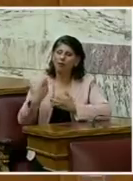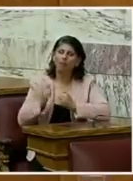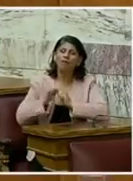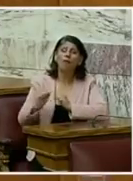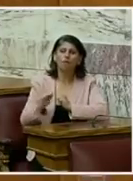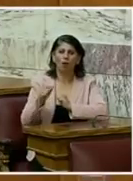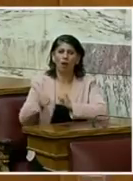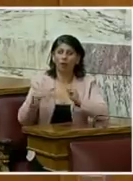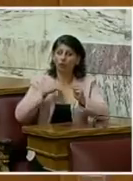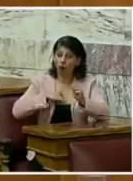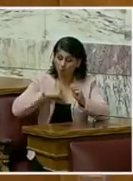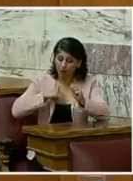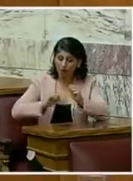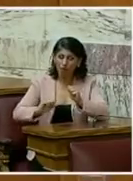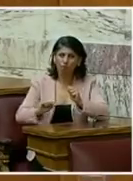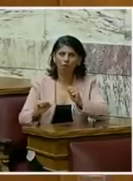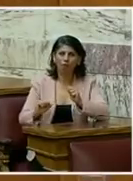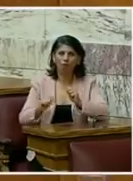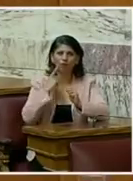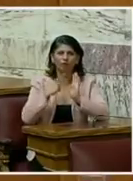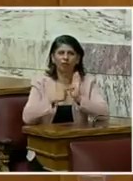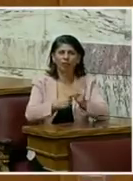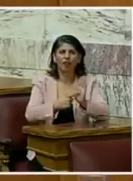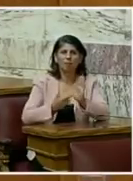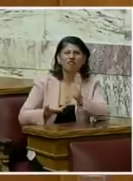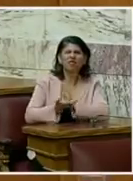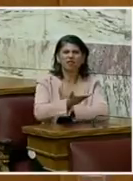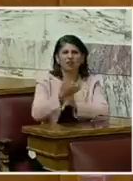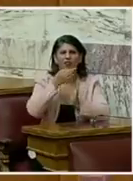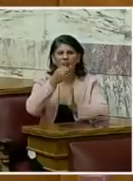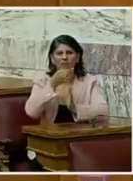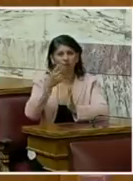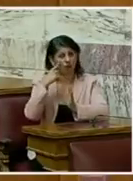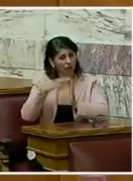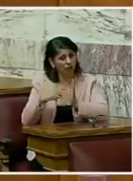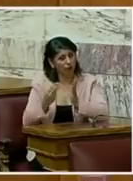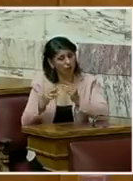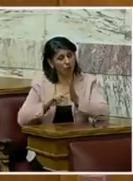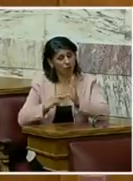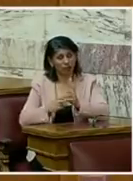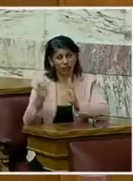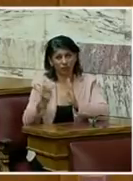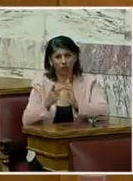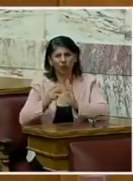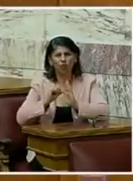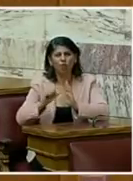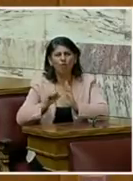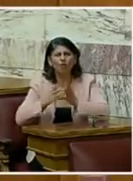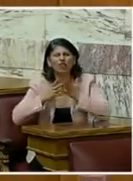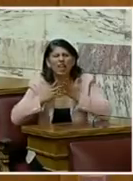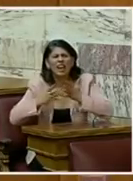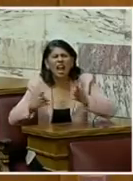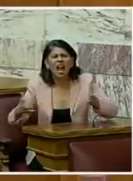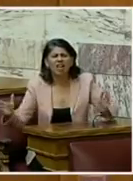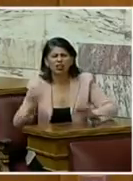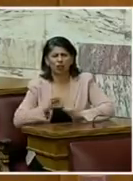είναι που αποτυπώνεται στις μηνυτήρες αναφορές. Διάβασα πολύ προσεκτικά τις μηνύσεις και των δύο. Ένας φόβος, ένας τεράστιος φόβος και